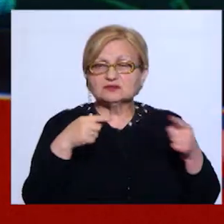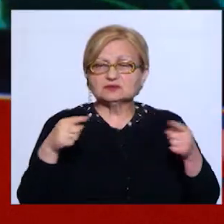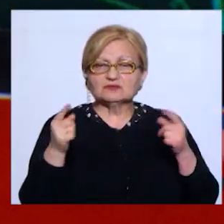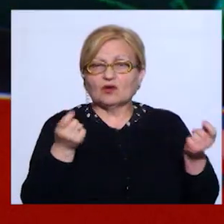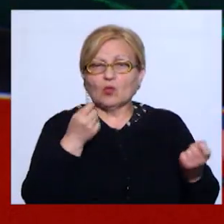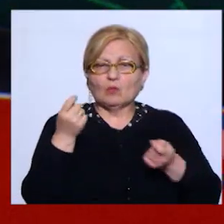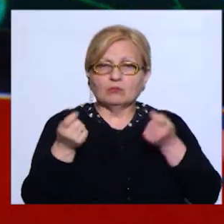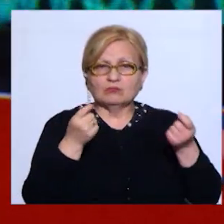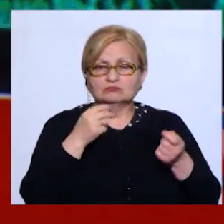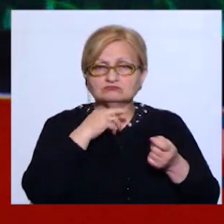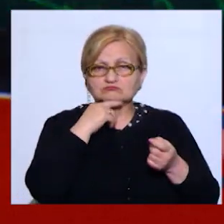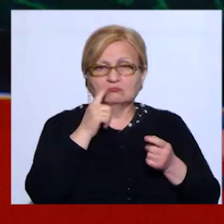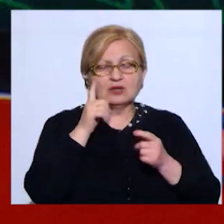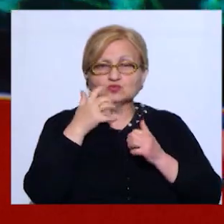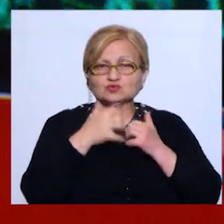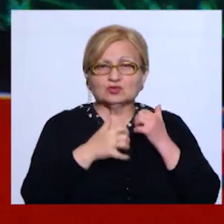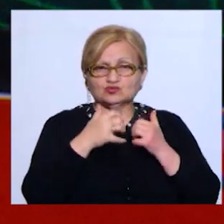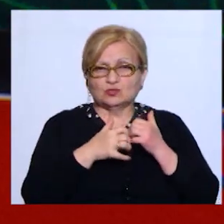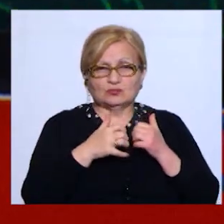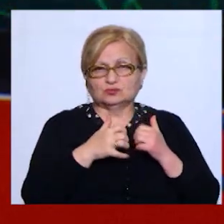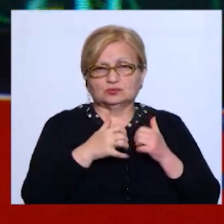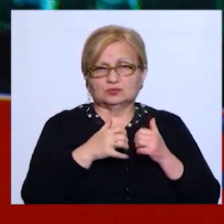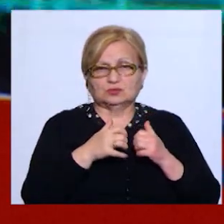და მარტო საშუალოს ნუ დაეყრდნობით ხოლმე.